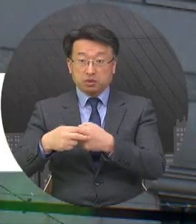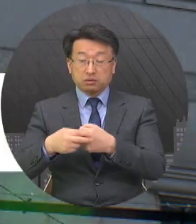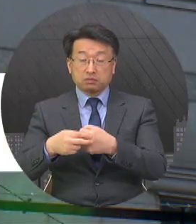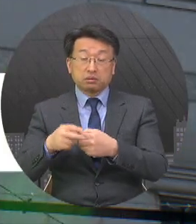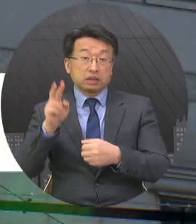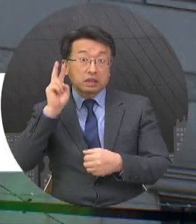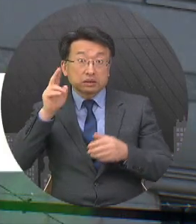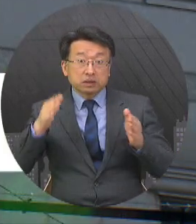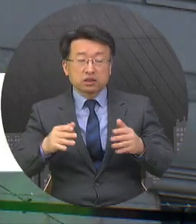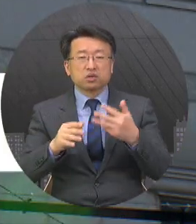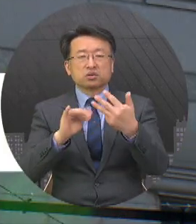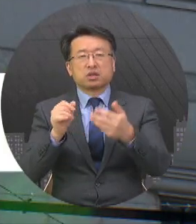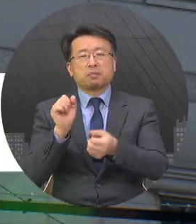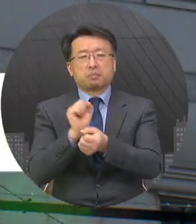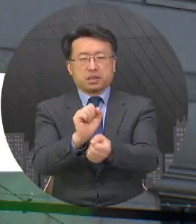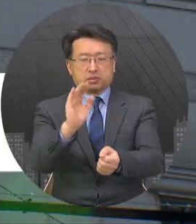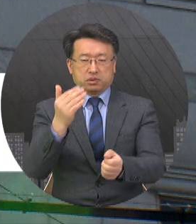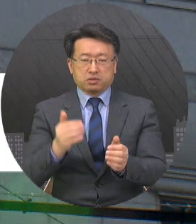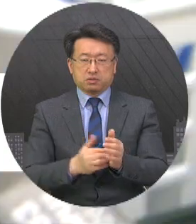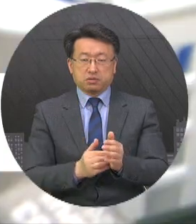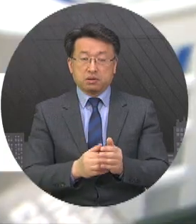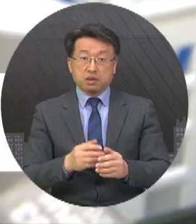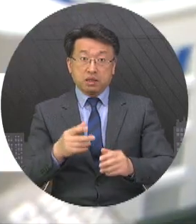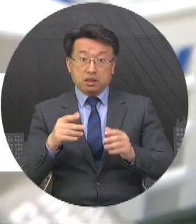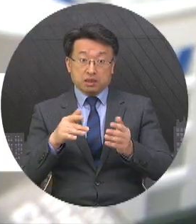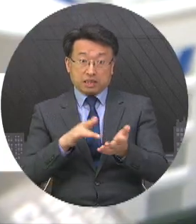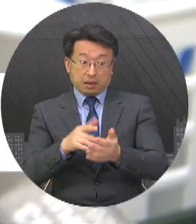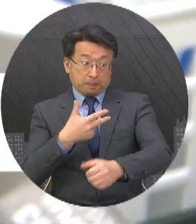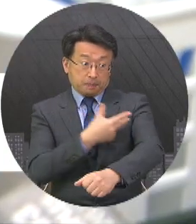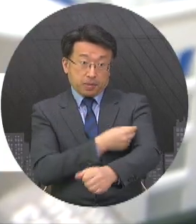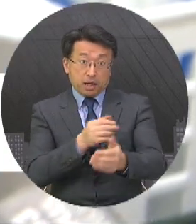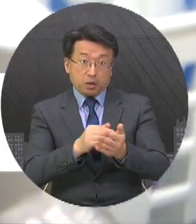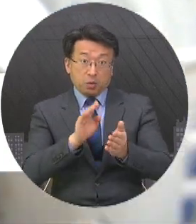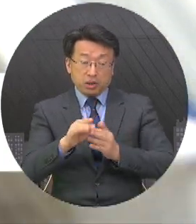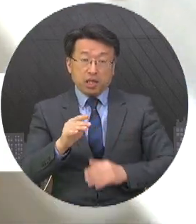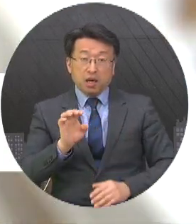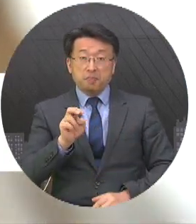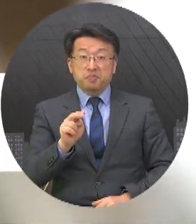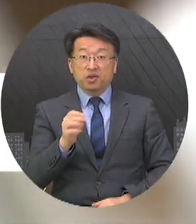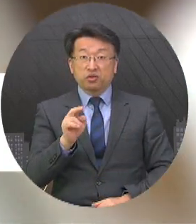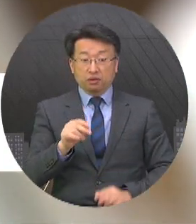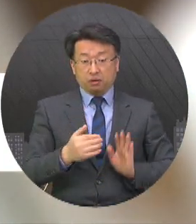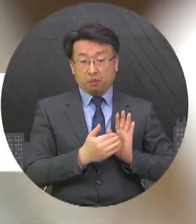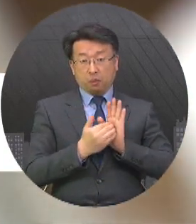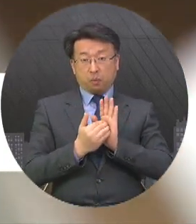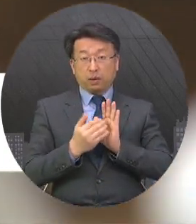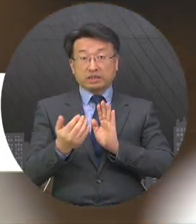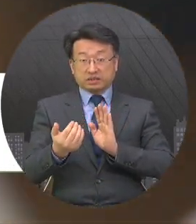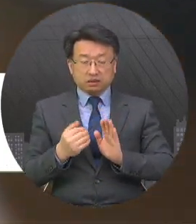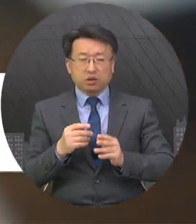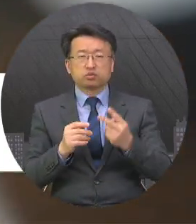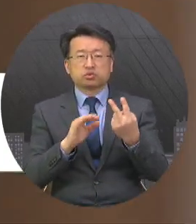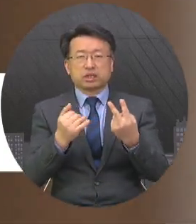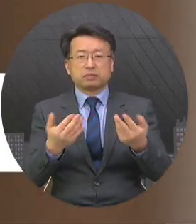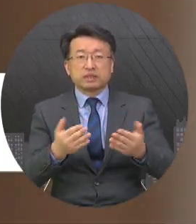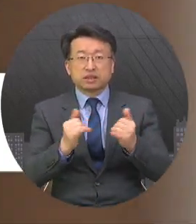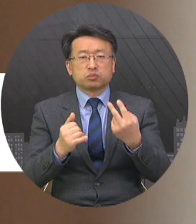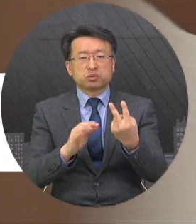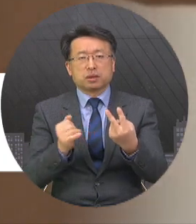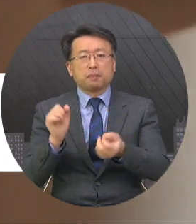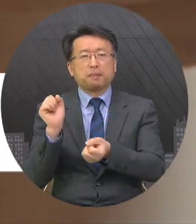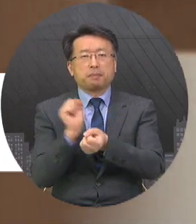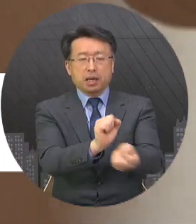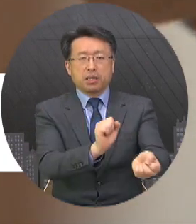들었습니다 그러나 이고 백신 접종을 받은 뒤 영역이 형성되기 전에 종사자 2명이 양성 판정을 받은 건데